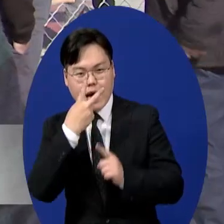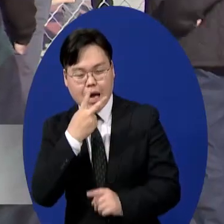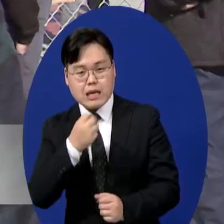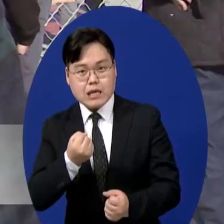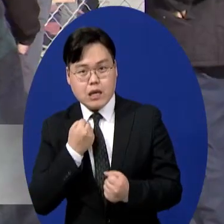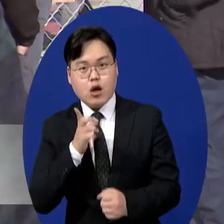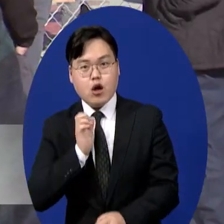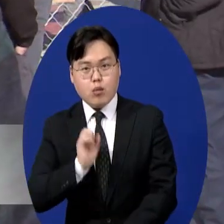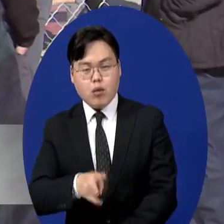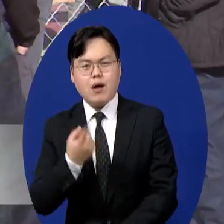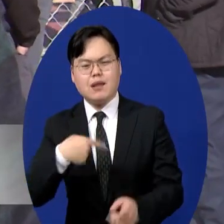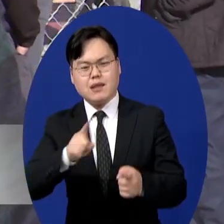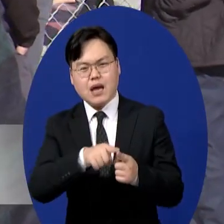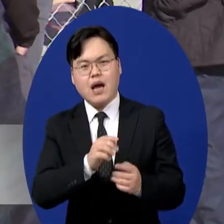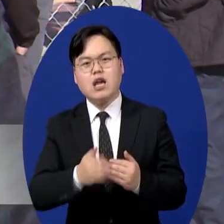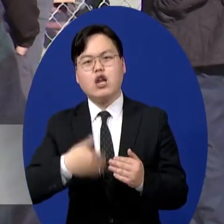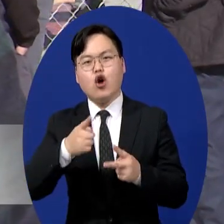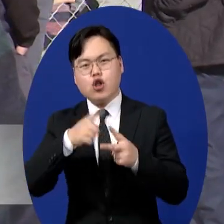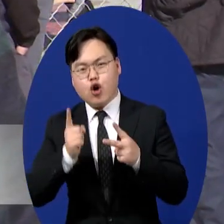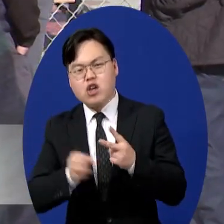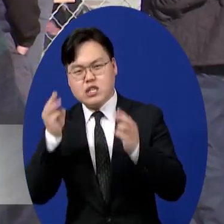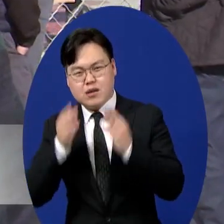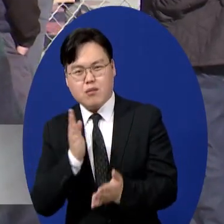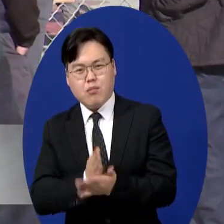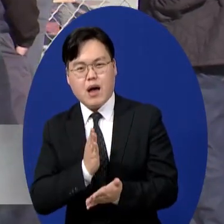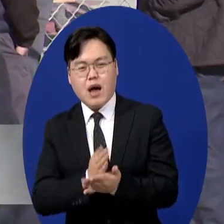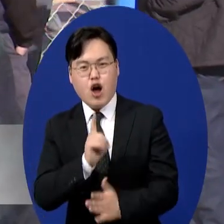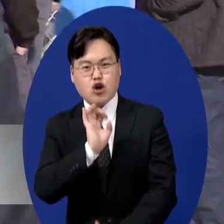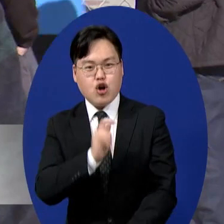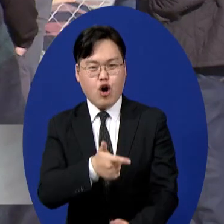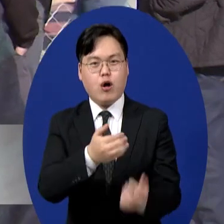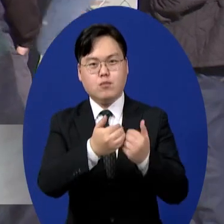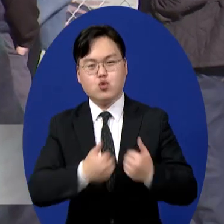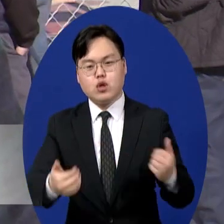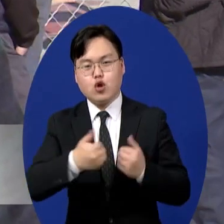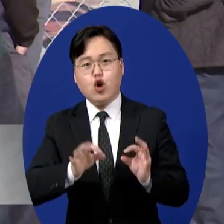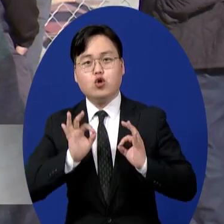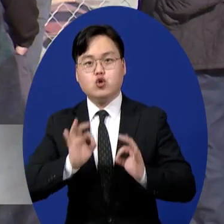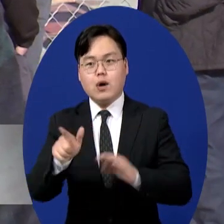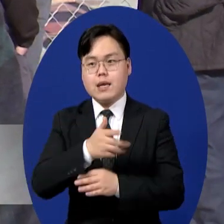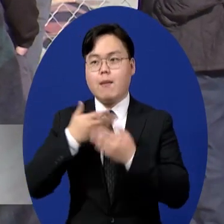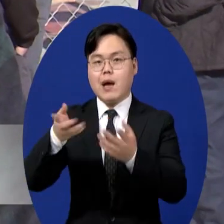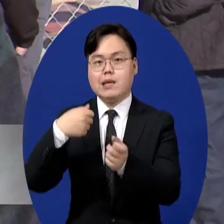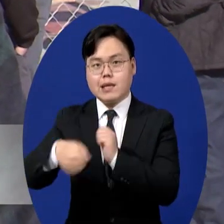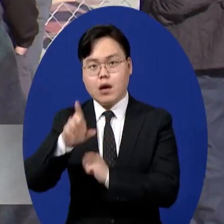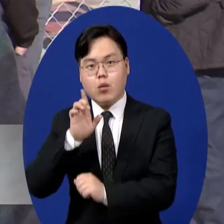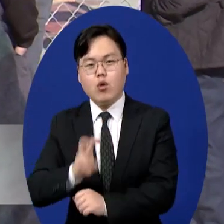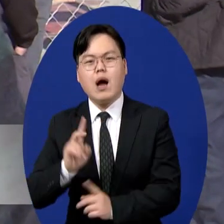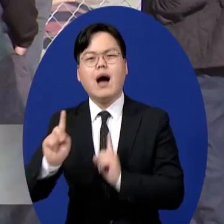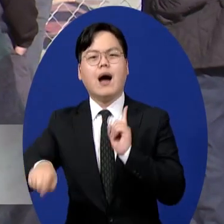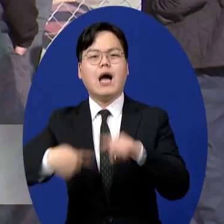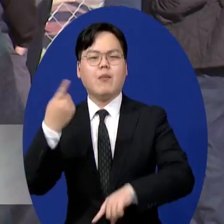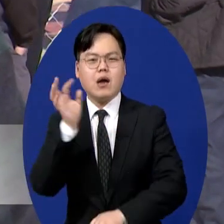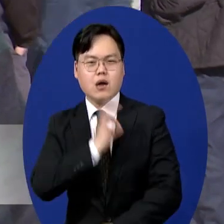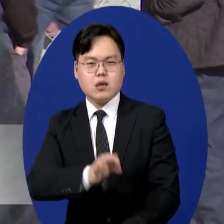бол ийм тодорхой шийдэл бас гаргаж болд юм аа. Хог хаягдл гэдэг чинь яг англиад энэ зүйлийг яг зүү газар нөх юм бол энэ өөрө хамгийн